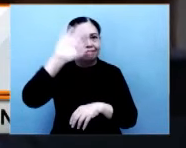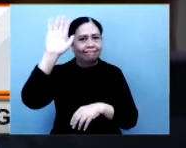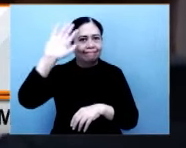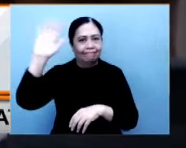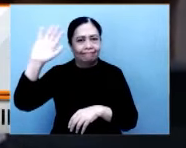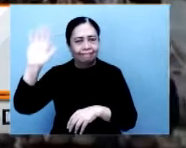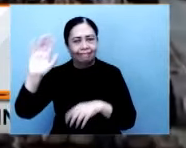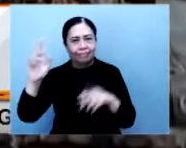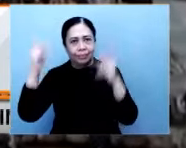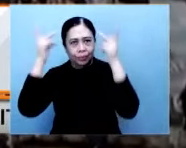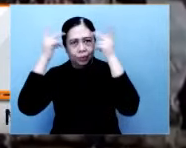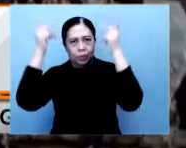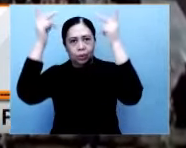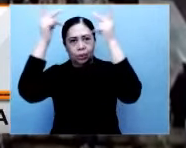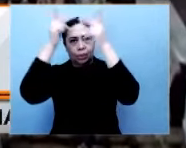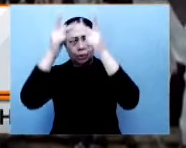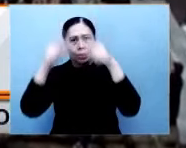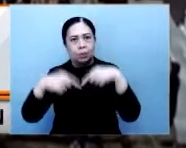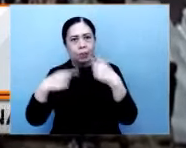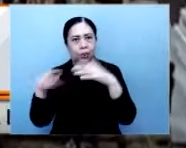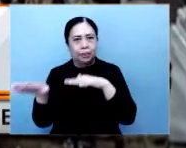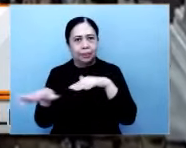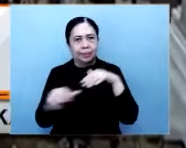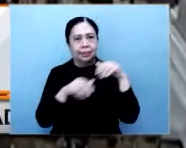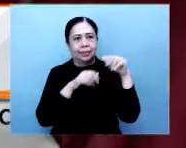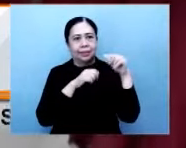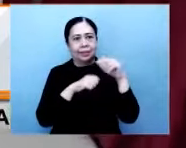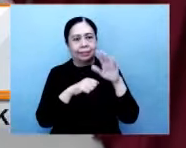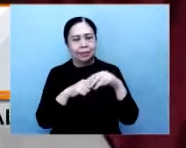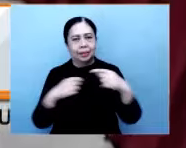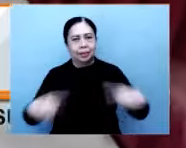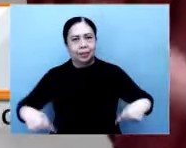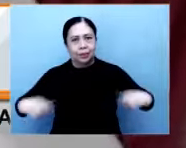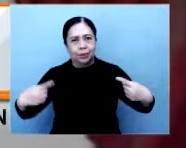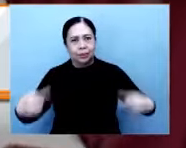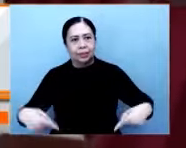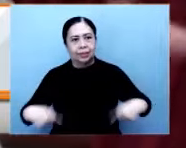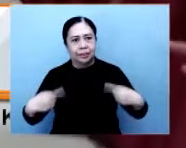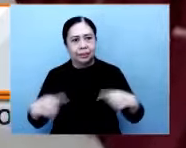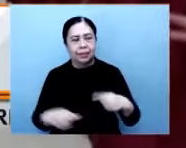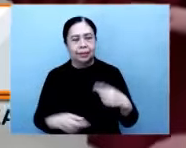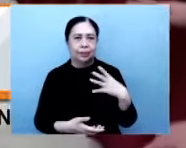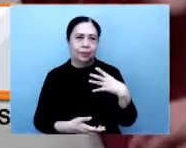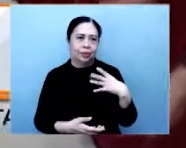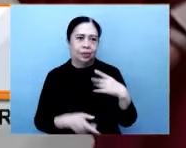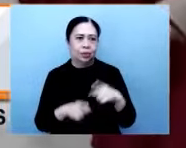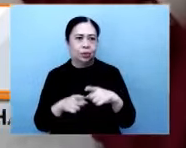Santo Papa habang paalis sakay ng kanyang wheelchair. Inaabangan na rin ang